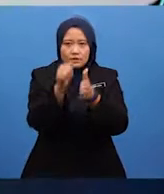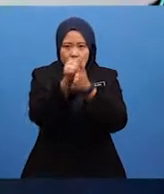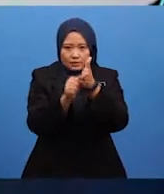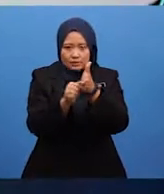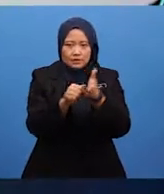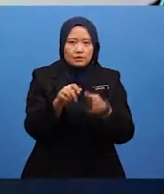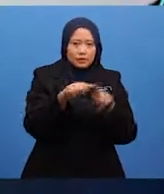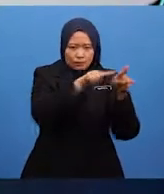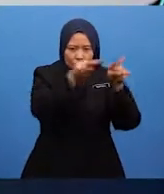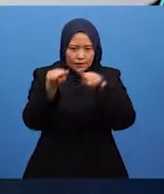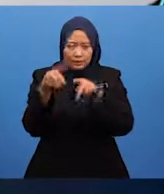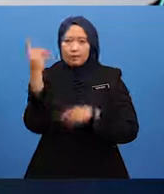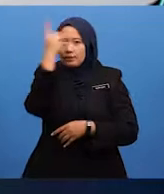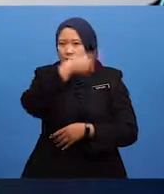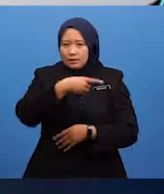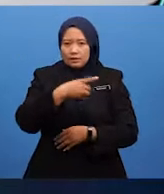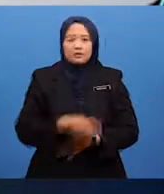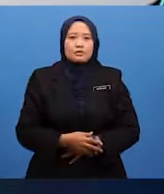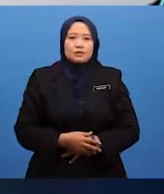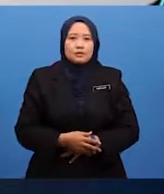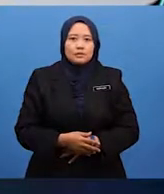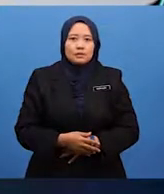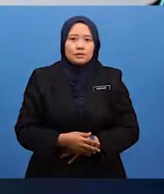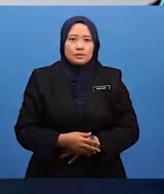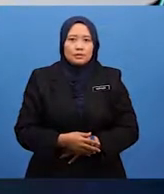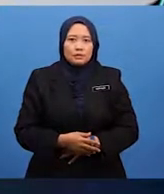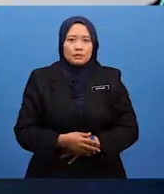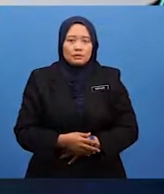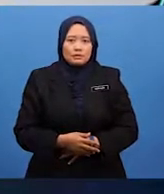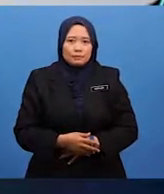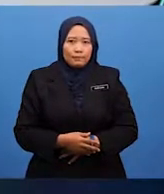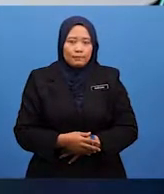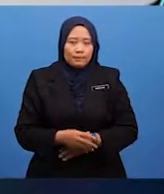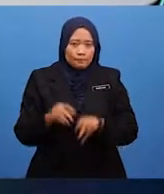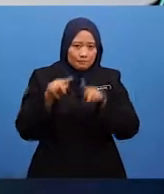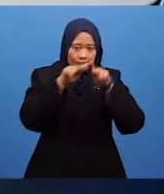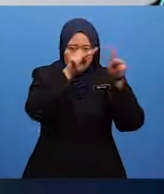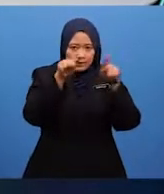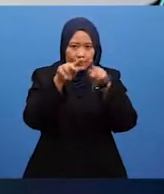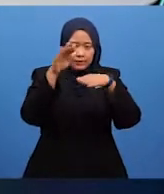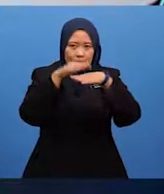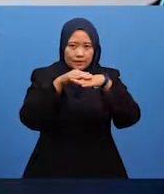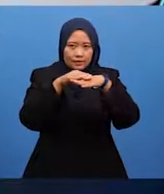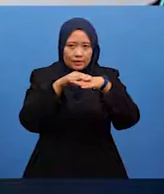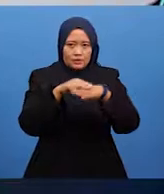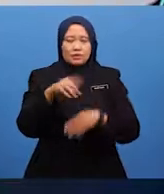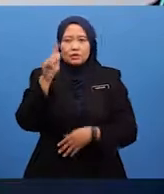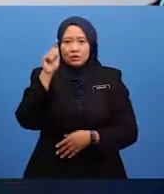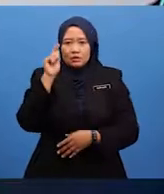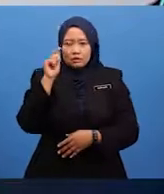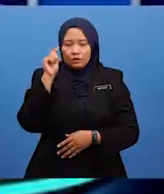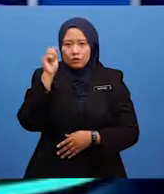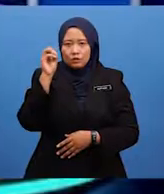jugalah chedoya betul juga di dalam bahasa Inggrisnya paling atas itu dikenal sebagai juga Tokyo ataupun plan pandangan hadapan dikenali sebagai